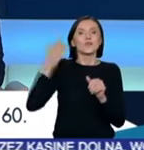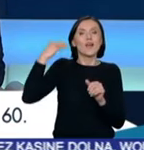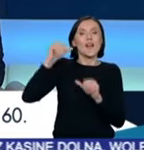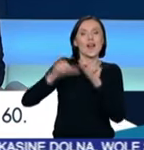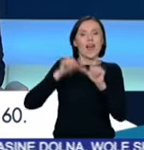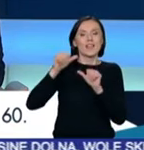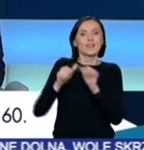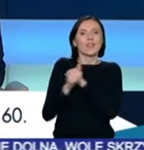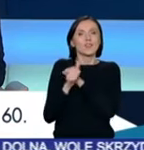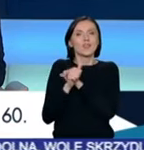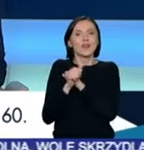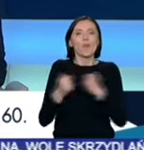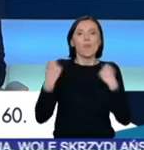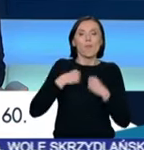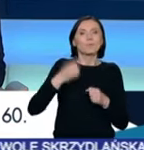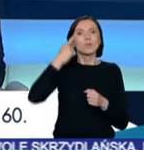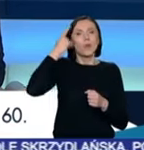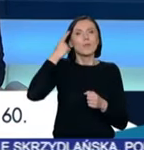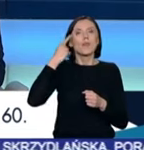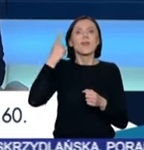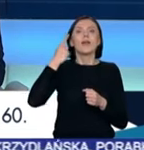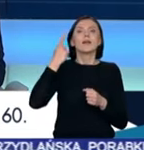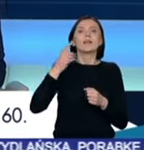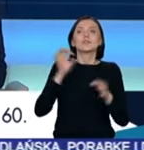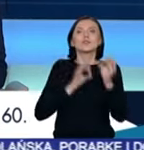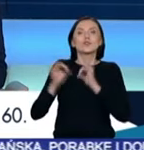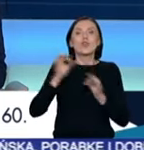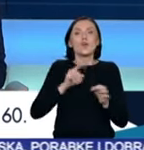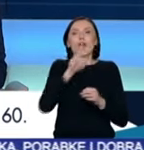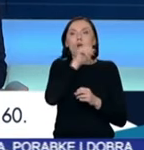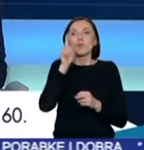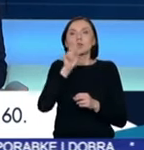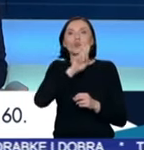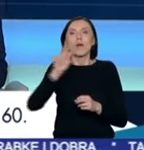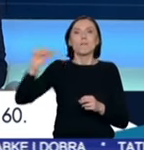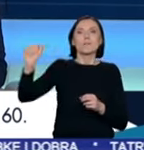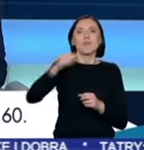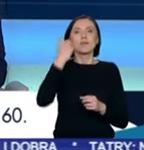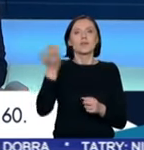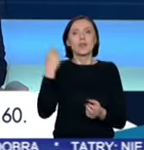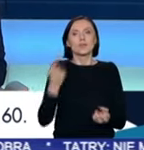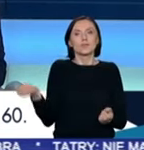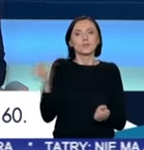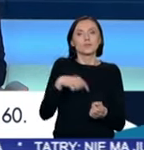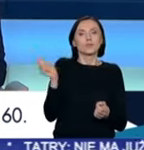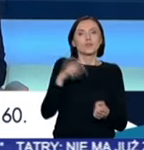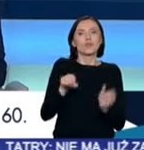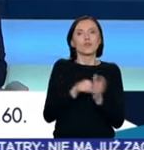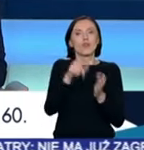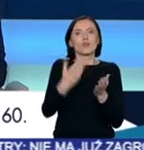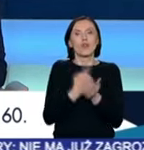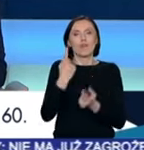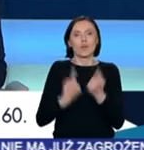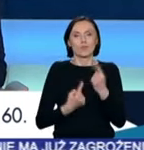artystek czy nowochódzkich kelnerek, osób, które tworzyły tę dzielnicę i jej klimat. W tym roku głównymi bohaterkami wydarzeń były kobiety.